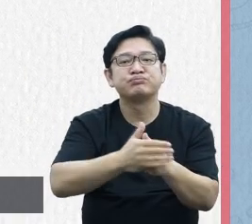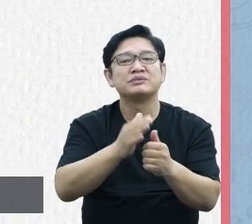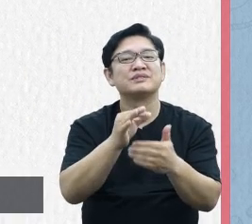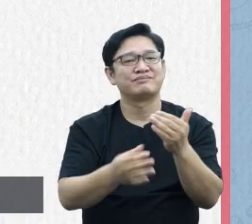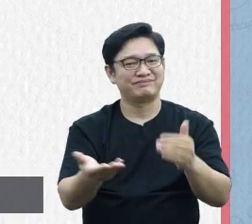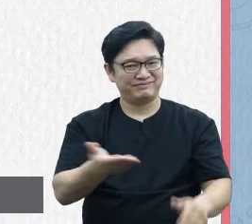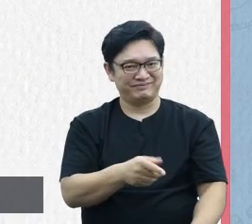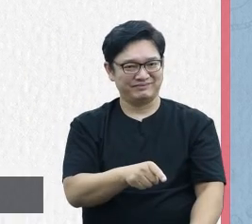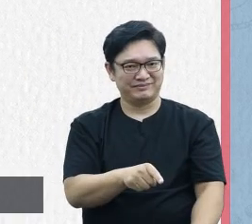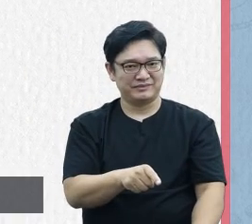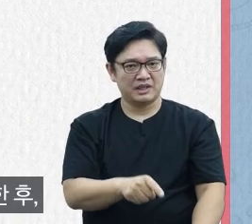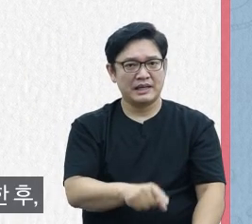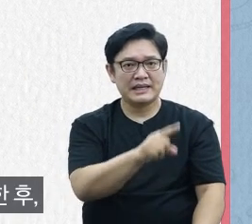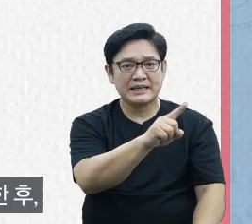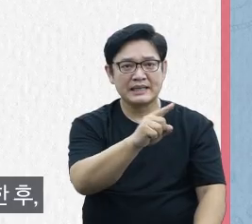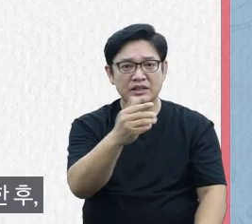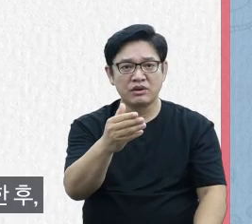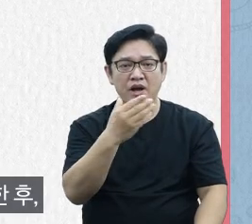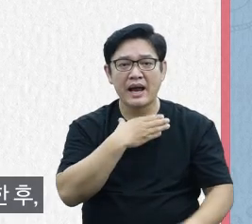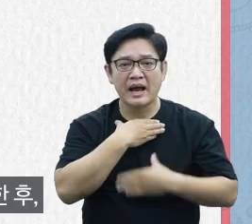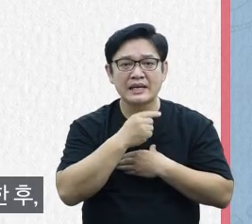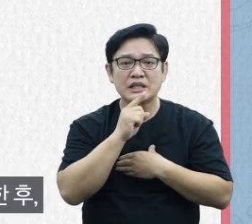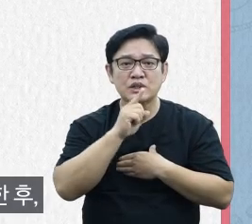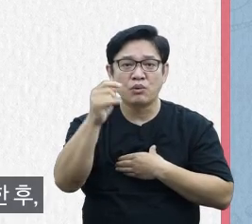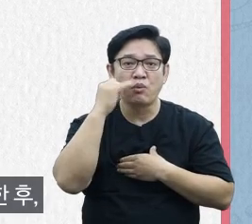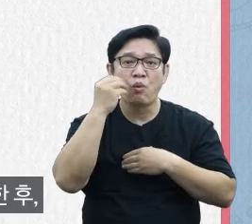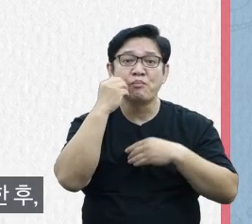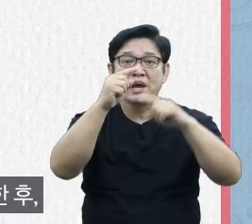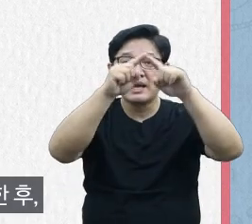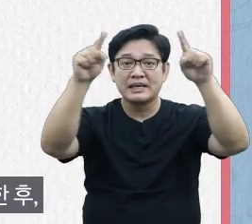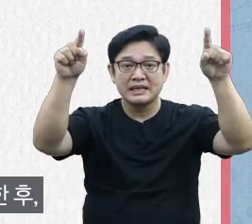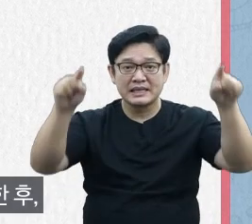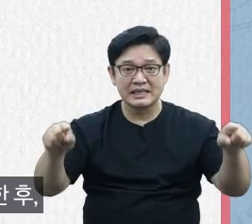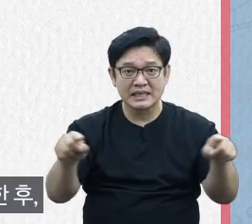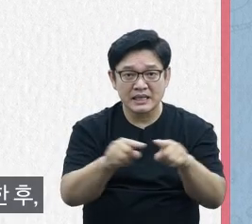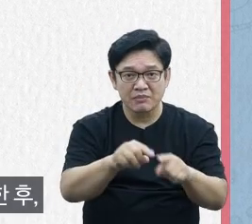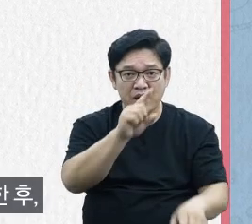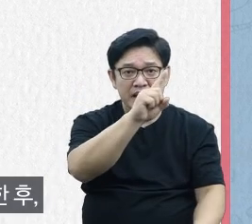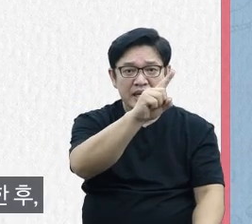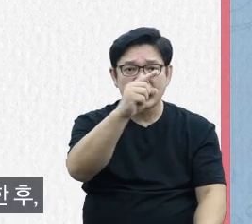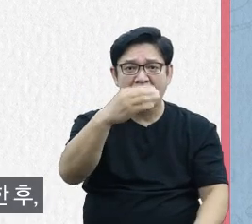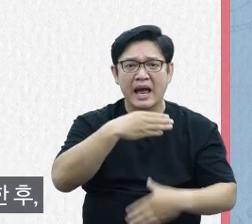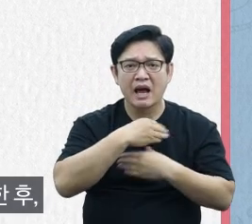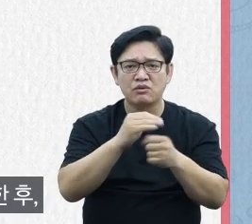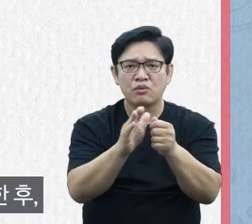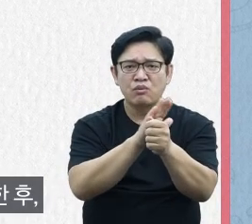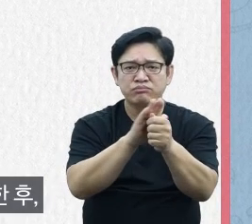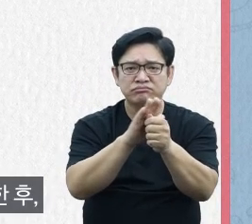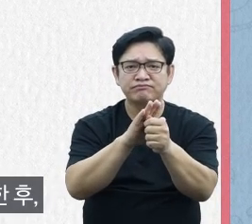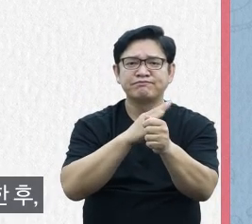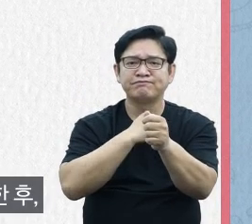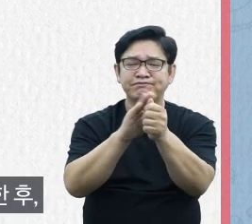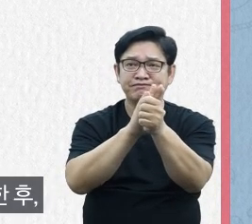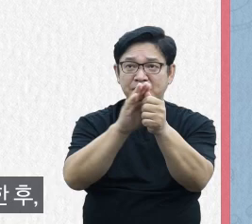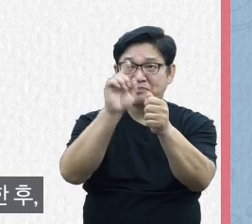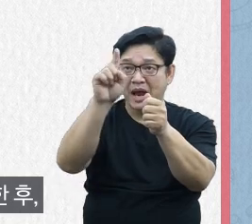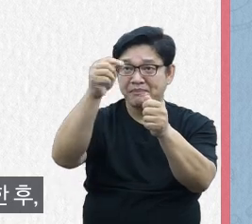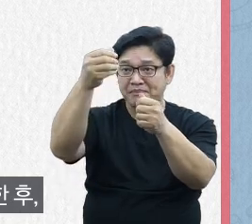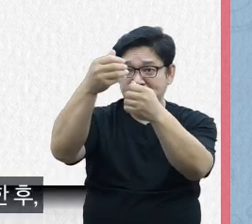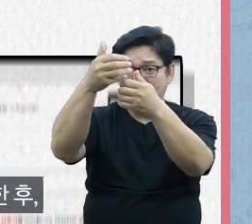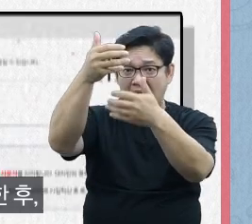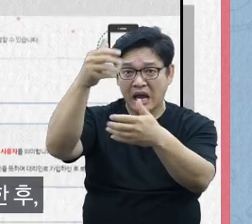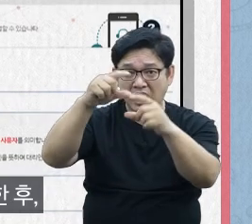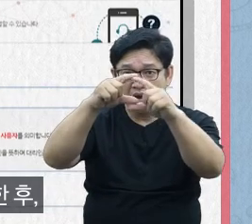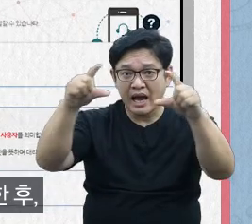서비스입니다. 119 안전신고센터 홈페이지에 접속하여 119 안심콜 서비스에 안심콜